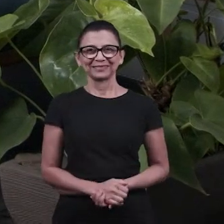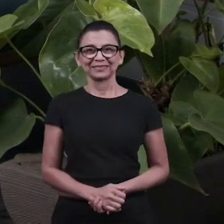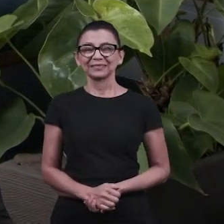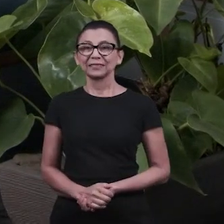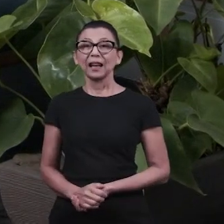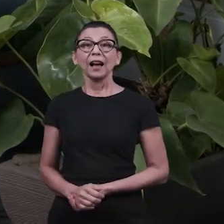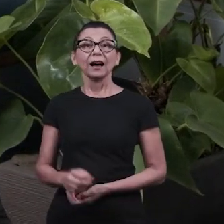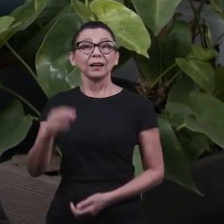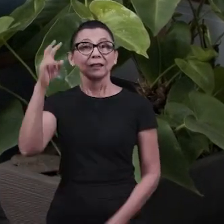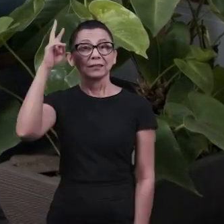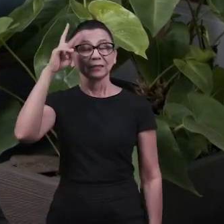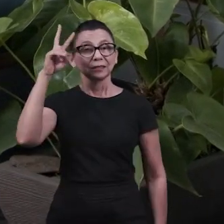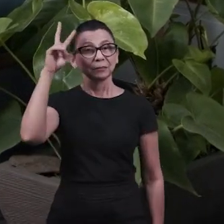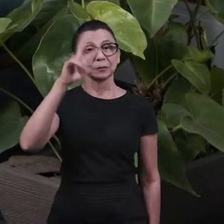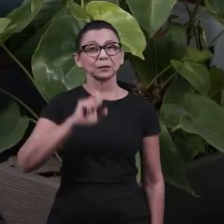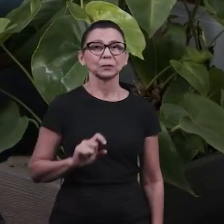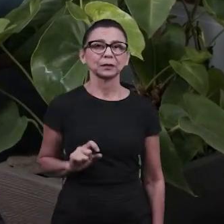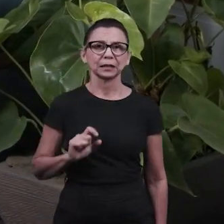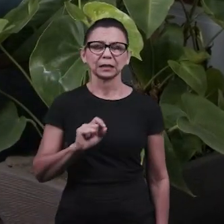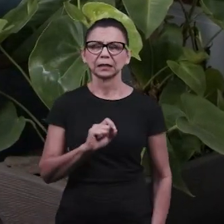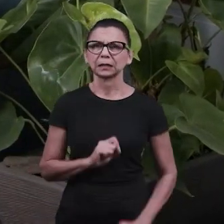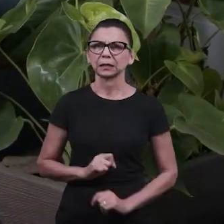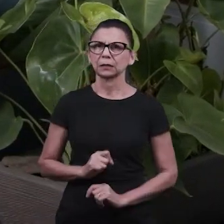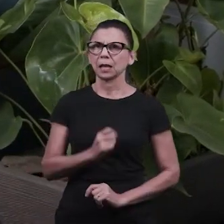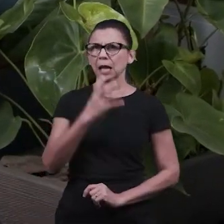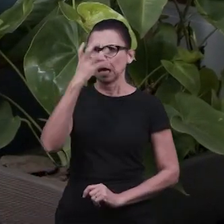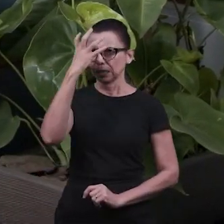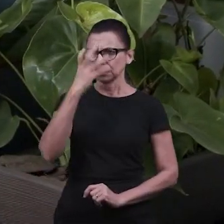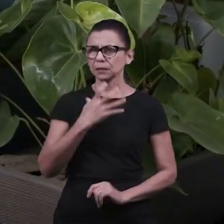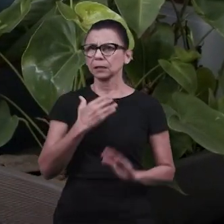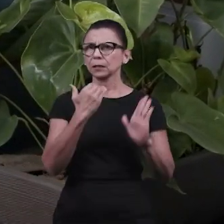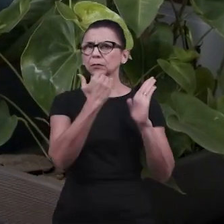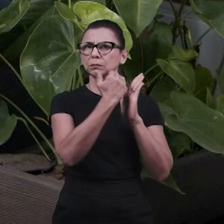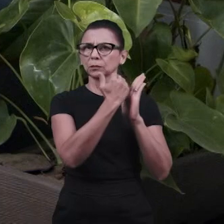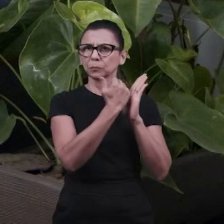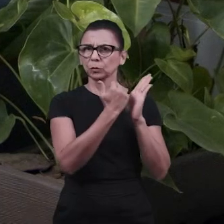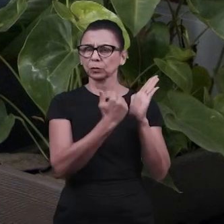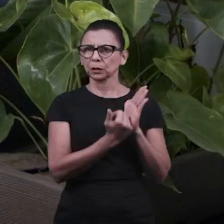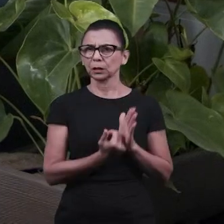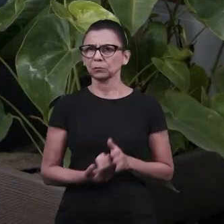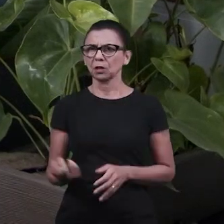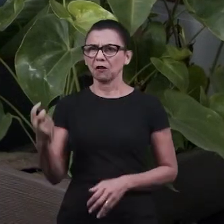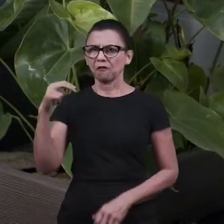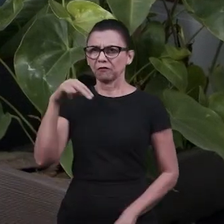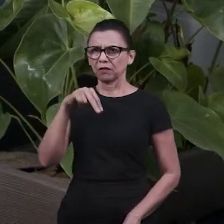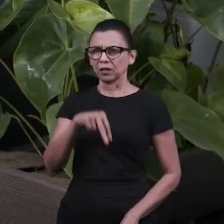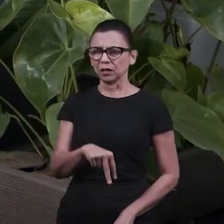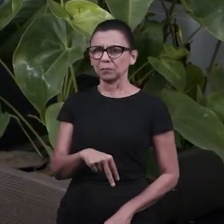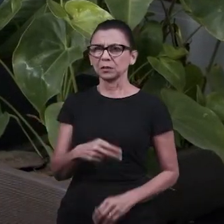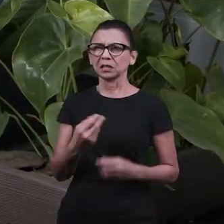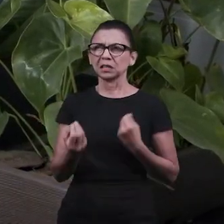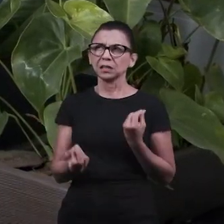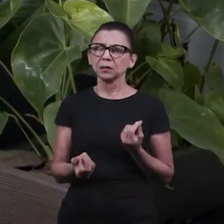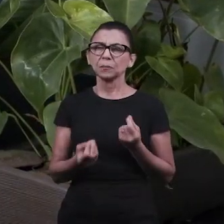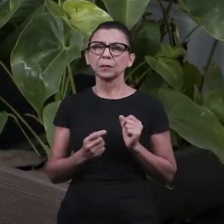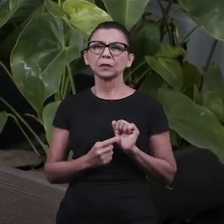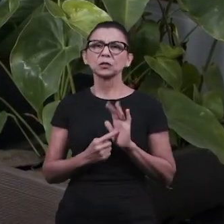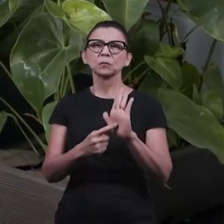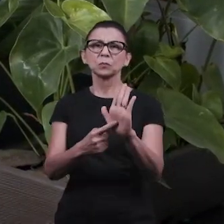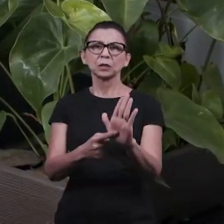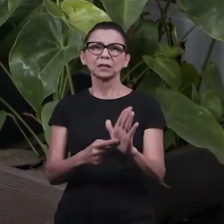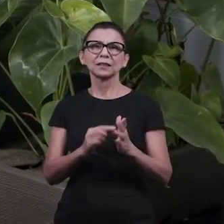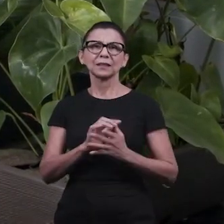Je veux vous rappeler aussi sur la sérieuseté de ce programme. Nous ne sommes pas ici pour faire un